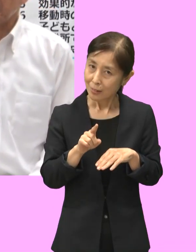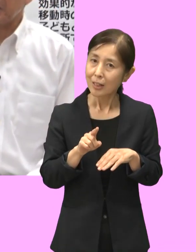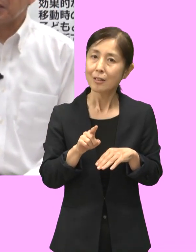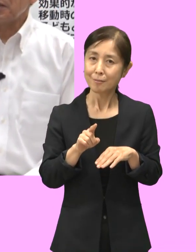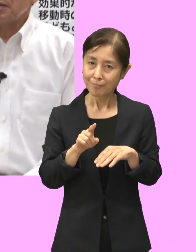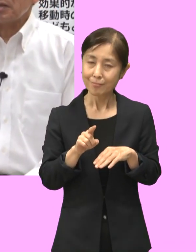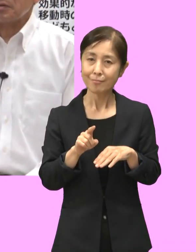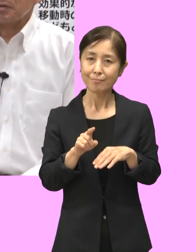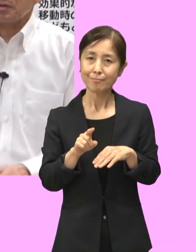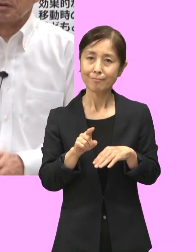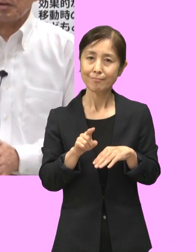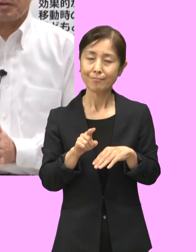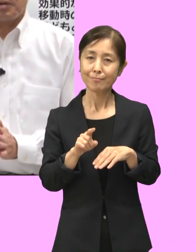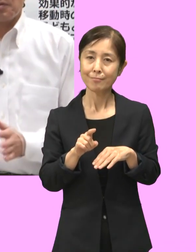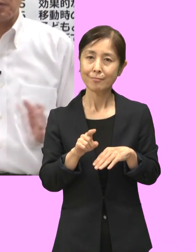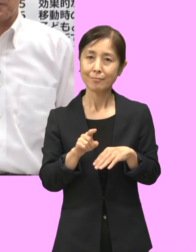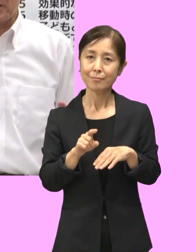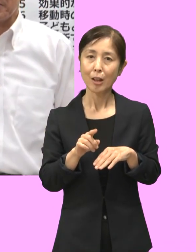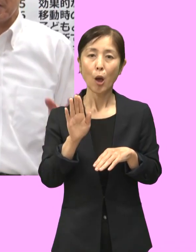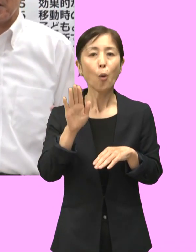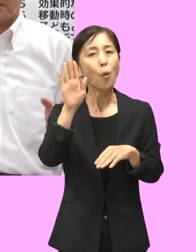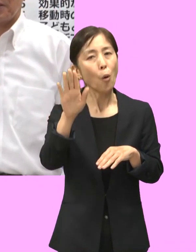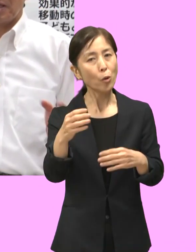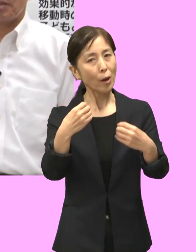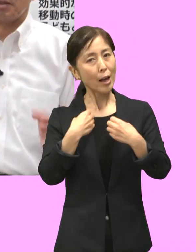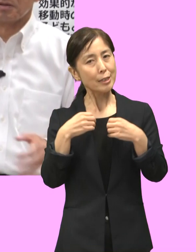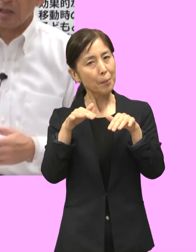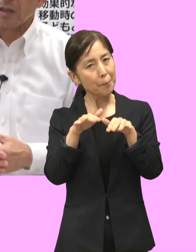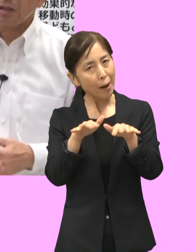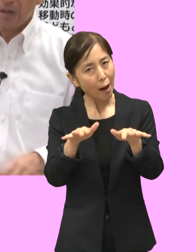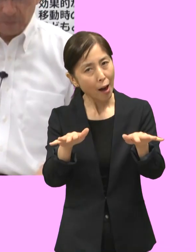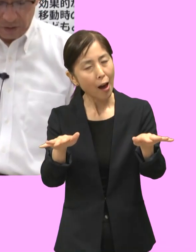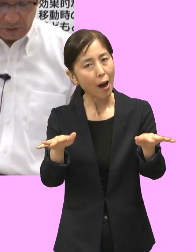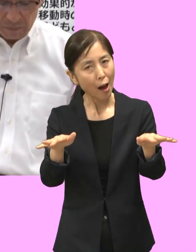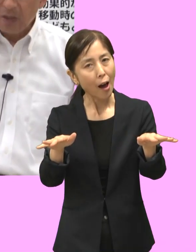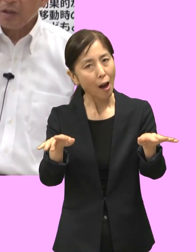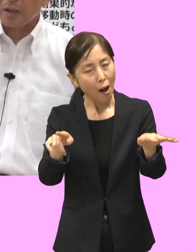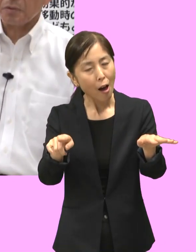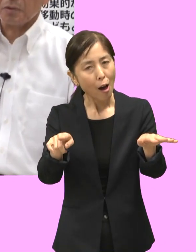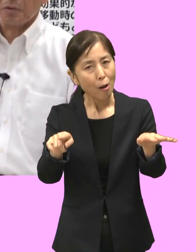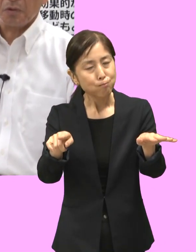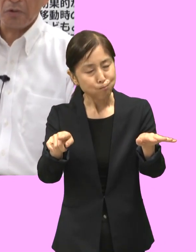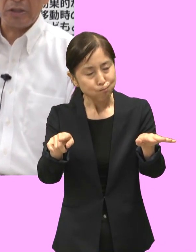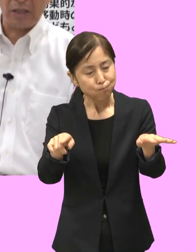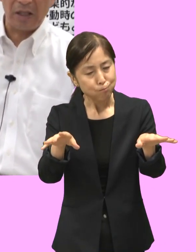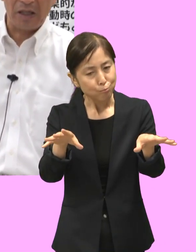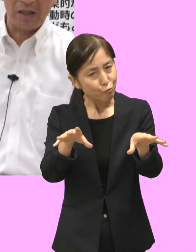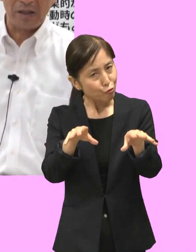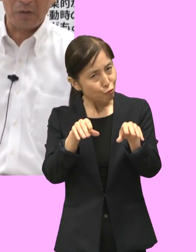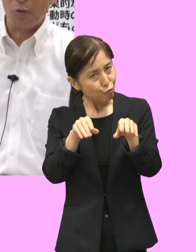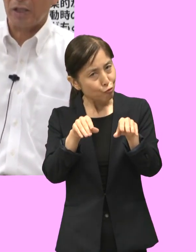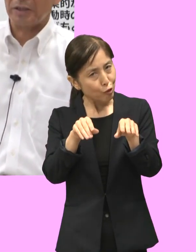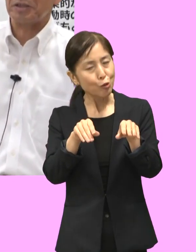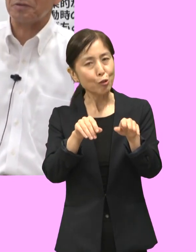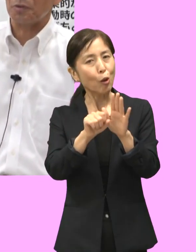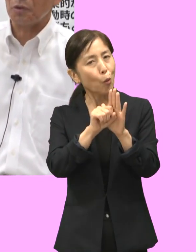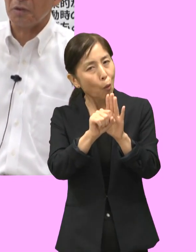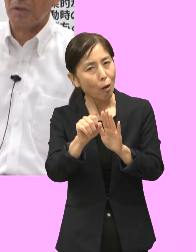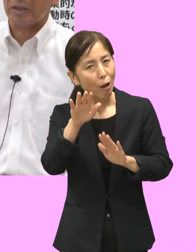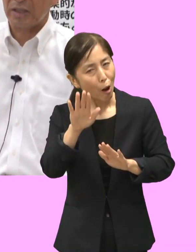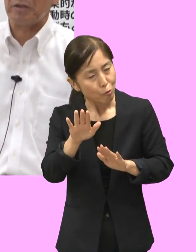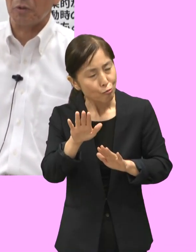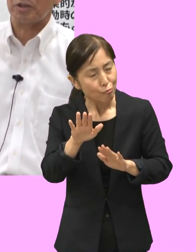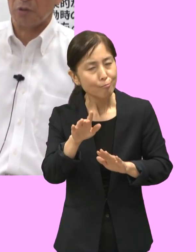その点では今後の感染拡大に対してですね、やっぱり大きな効果が出てく